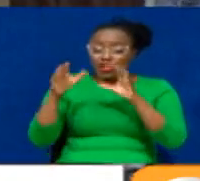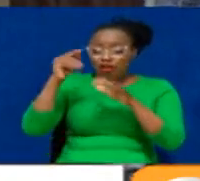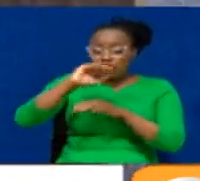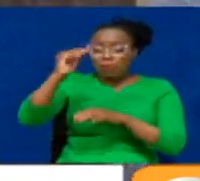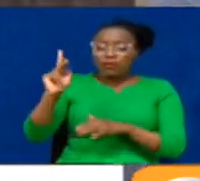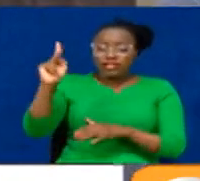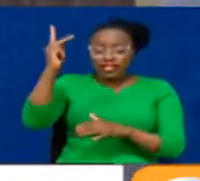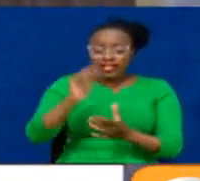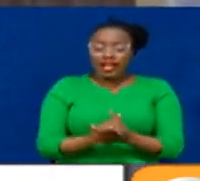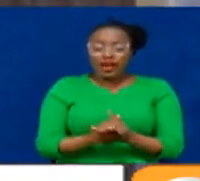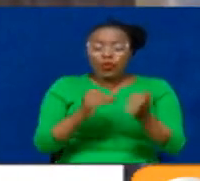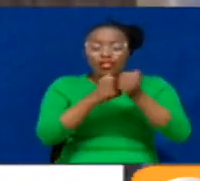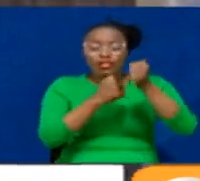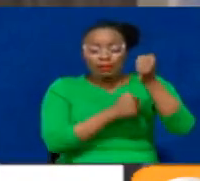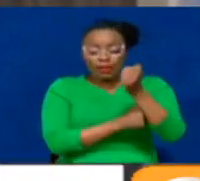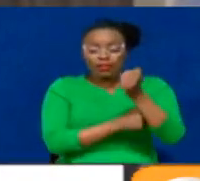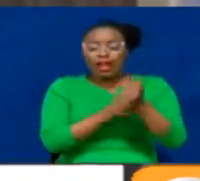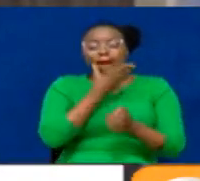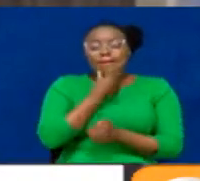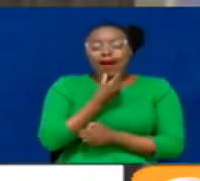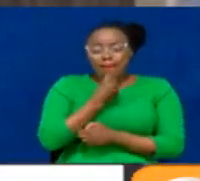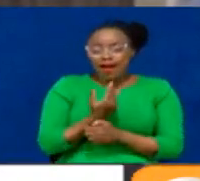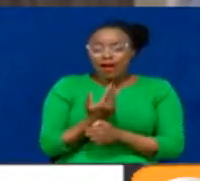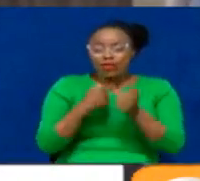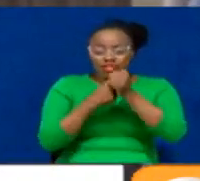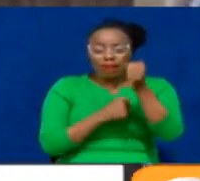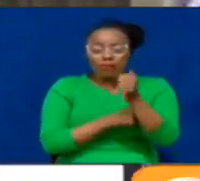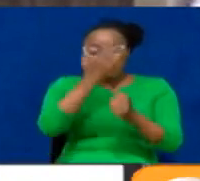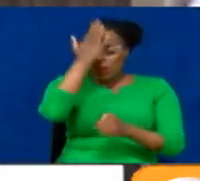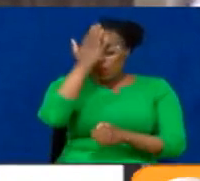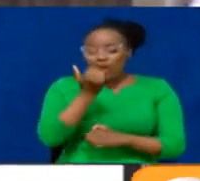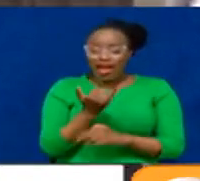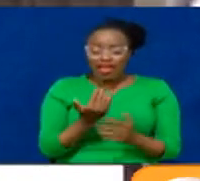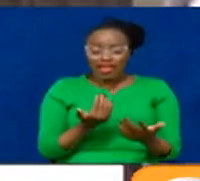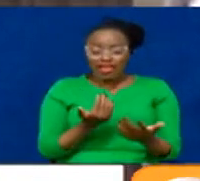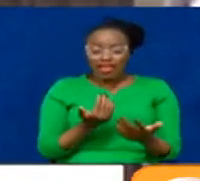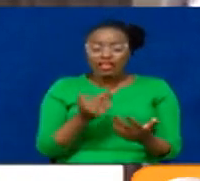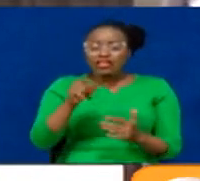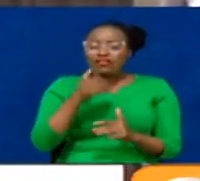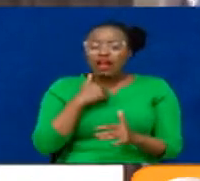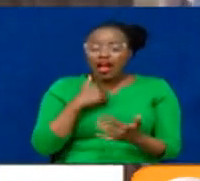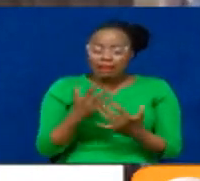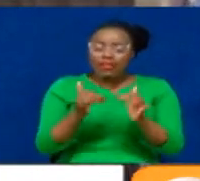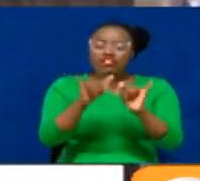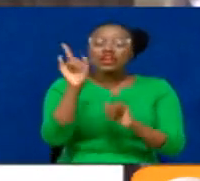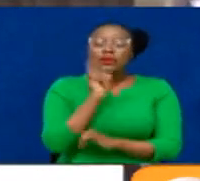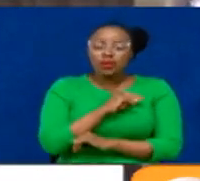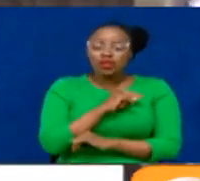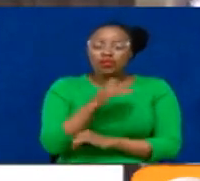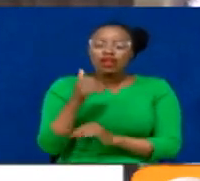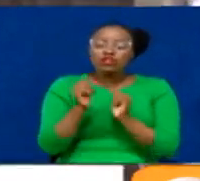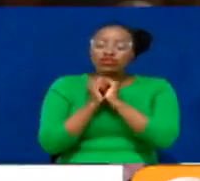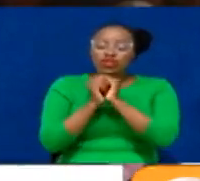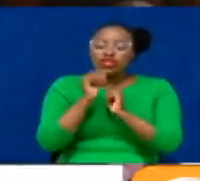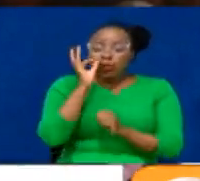ya Mount Kenya. Naunga baba mkono kwa sababu amekuwa tested, amekuwa